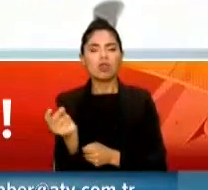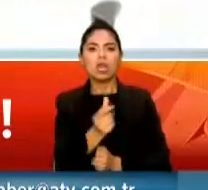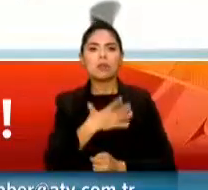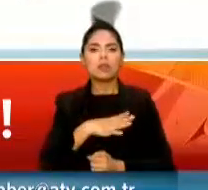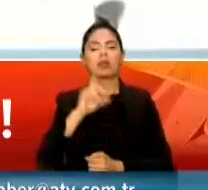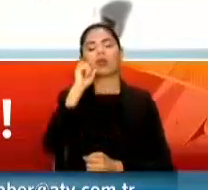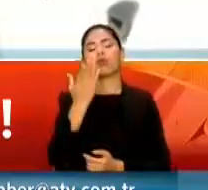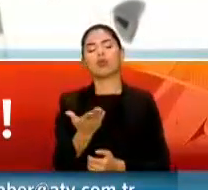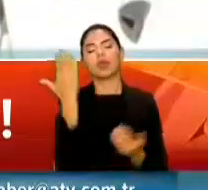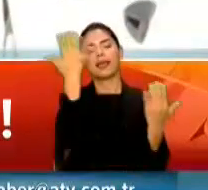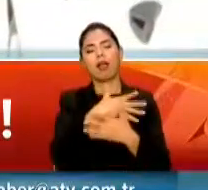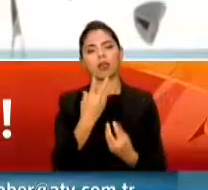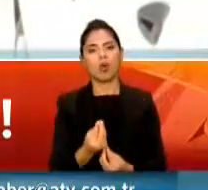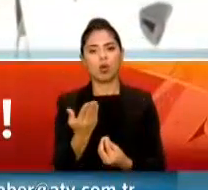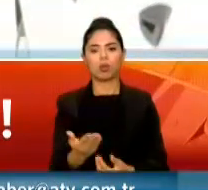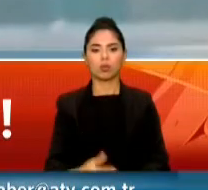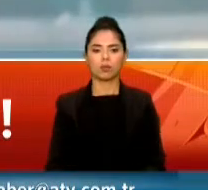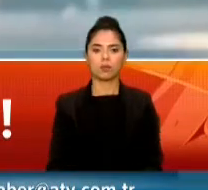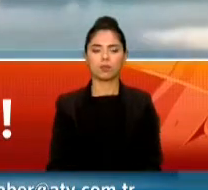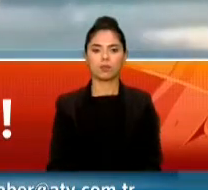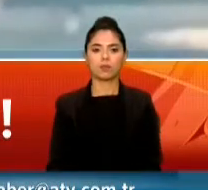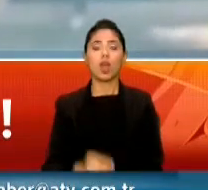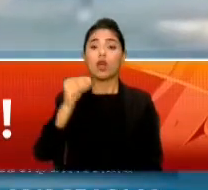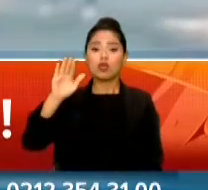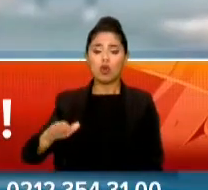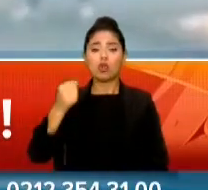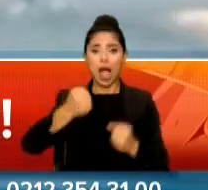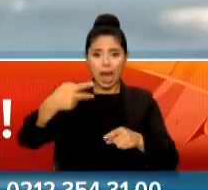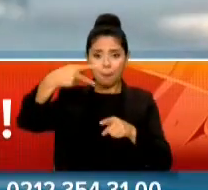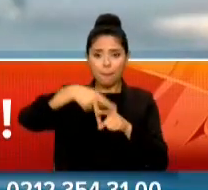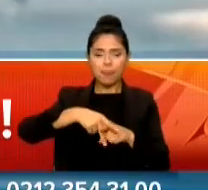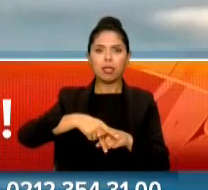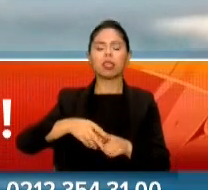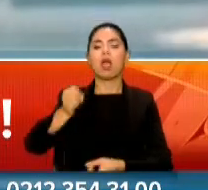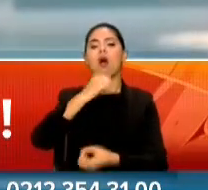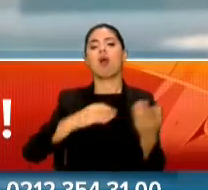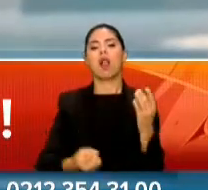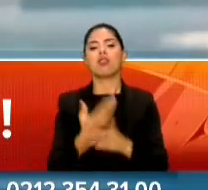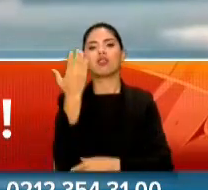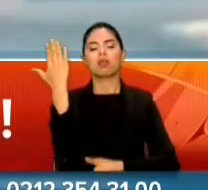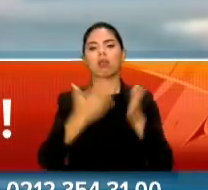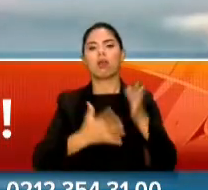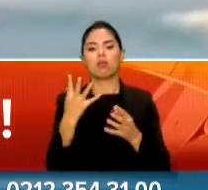Tanıyormuş numarası ya, yani çocuğu tanıyorum diyor. Bak tanıyor tanımıyor bilmiyorum. Çocuk arabaya binince de ortalık karıştı.